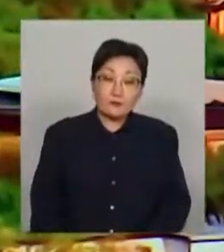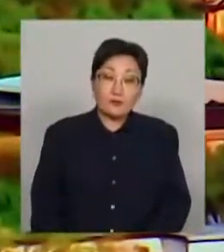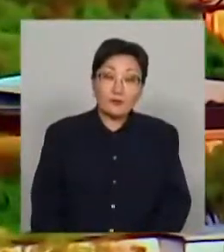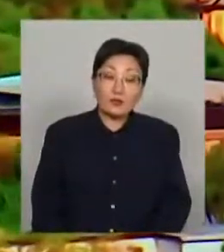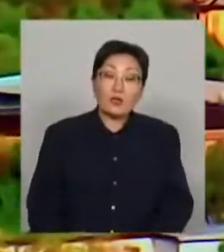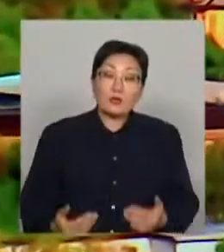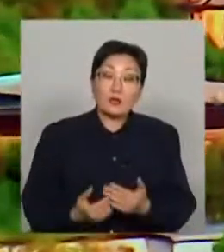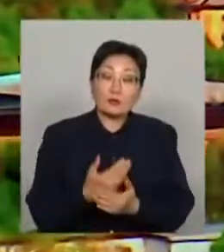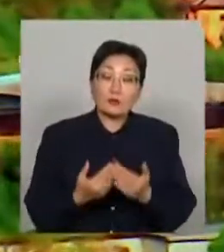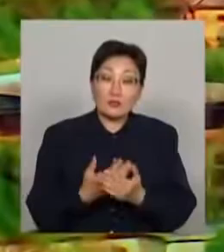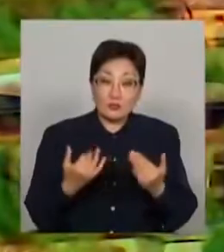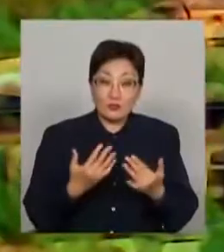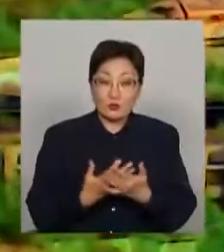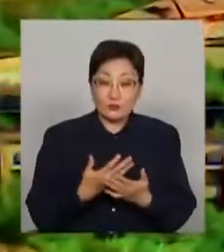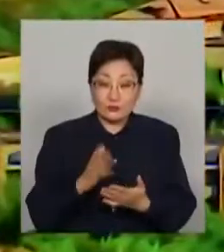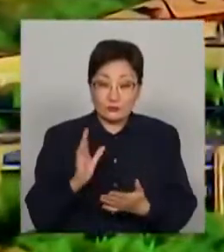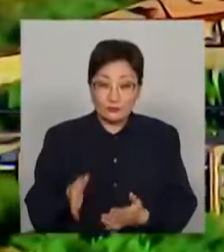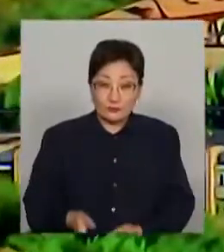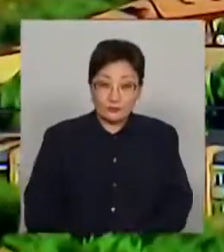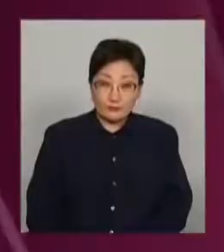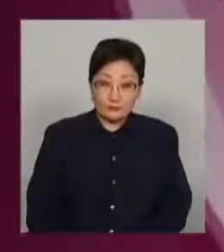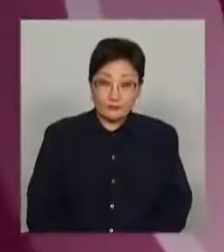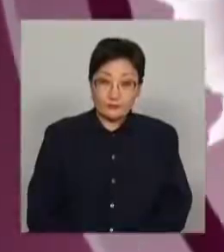көрермен, хабарымыздың екінші жартысынан көретіндеріңіз.